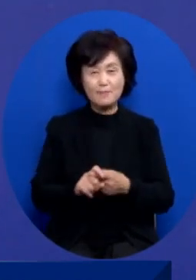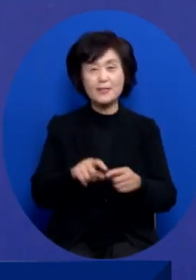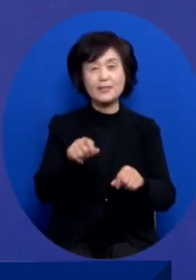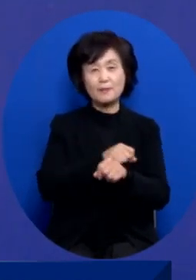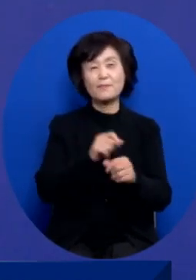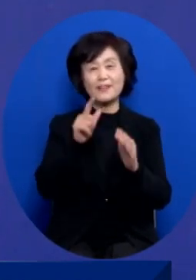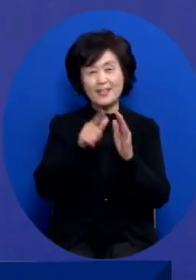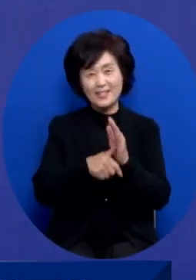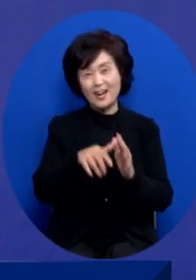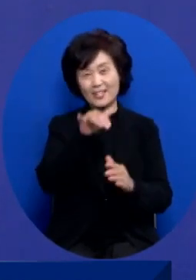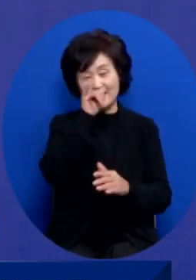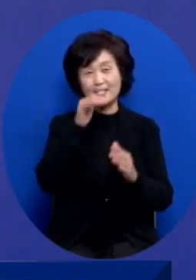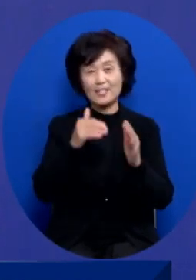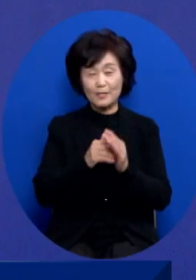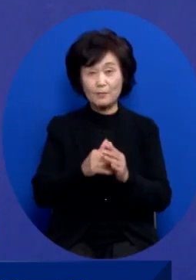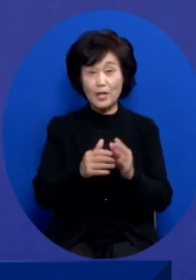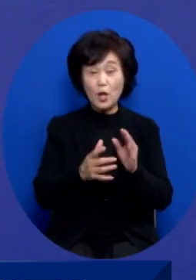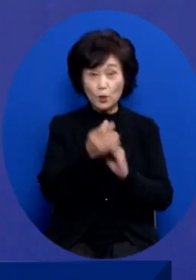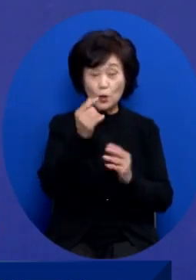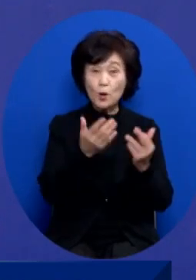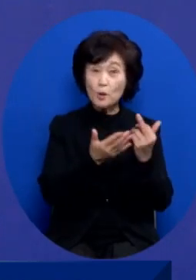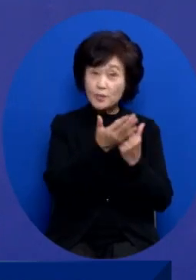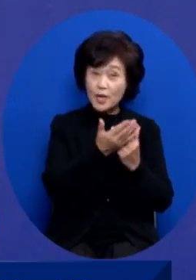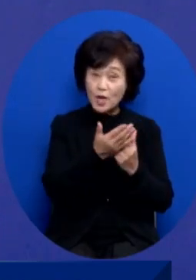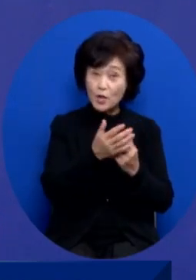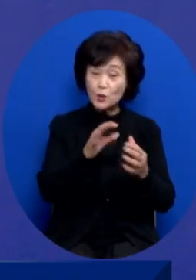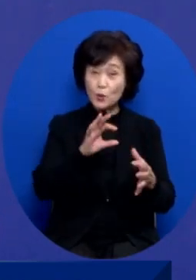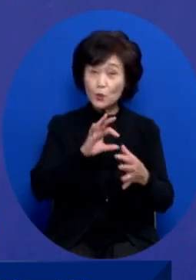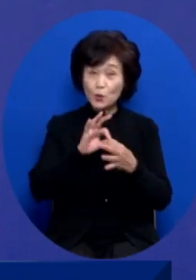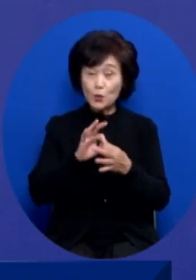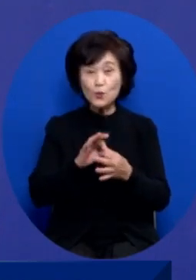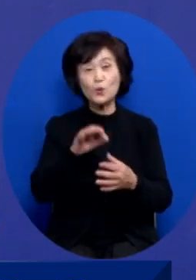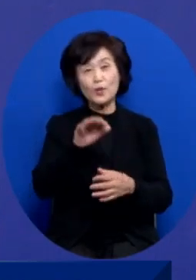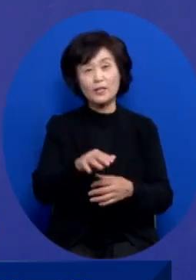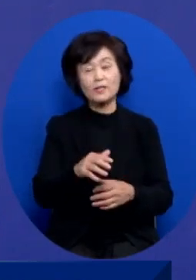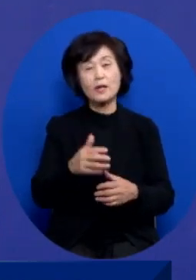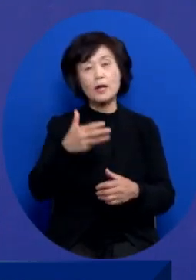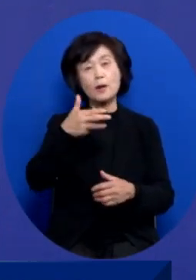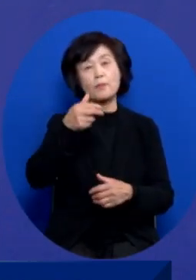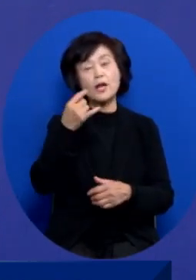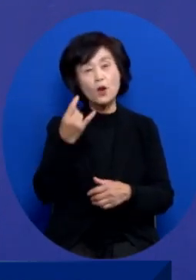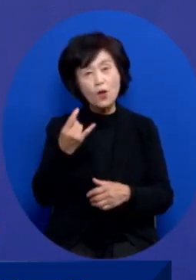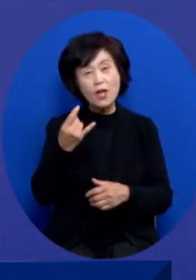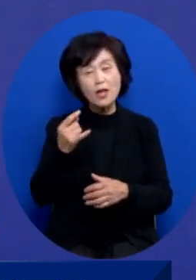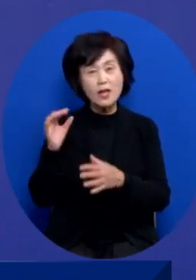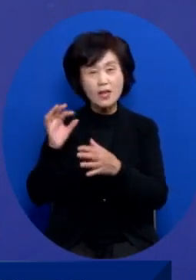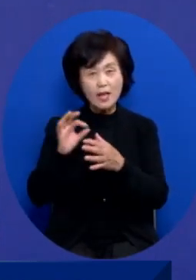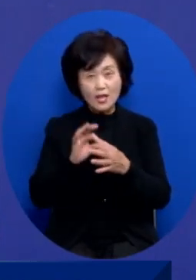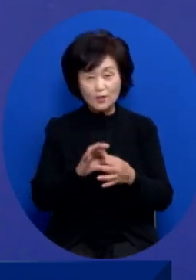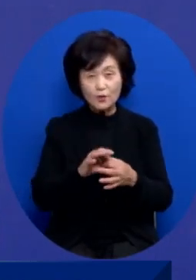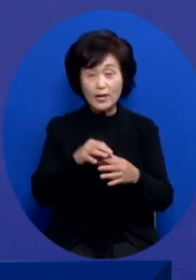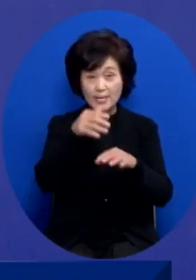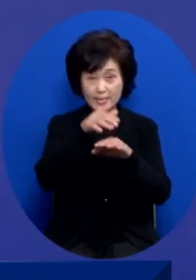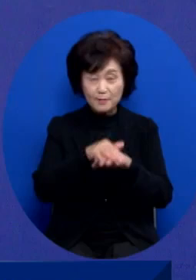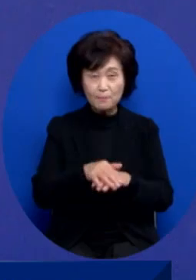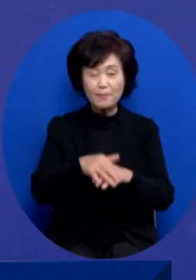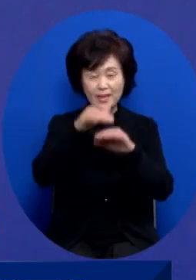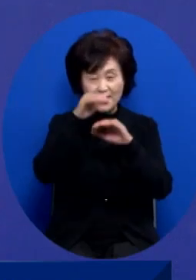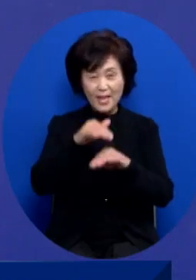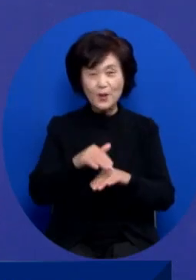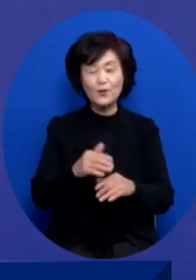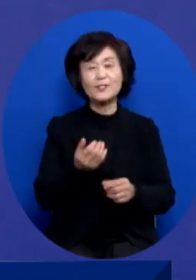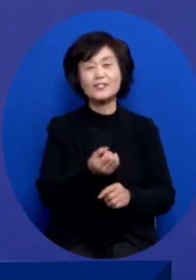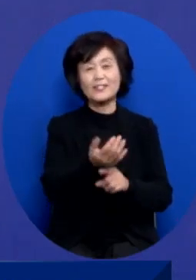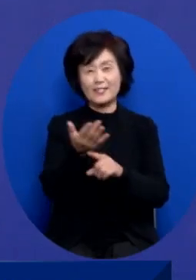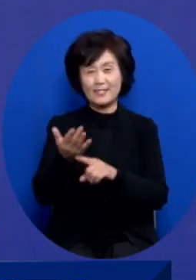가졌습니다. 대한예수교 장로회 통합 제주노회 소속 제주장청이 세 차례에 걸쳐 개최한 집회 소식을 제주방송 박지한 기자가